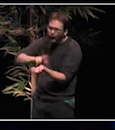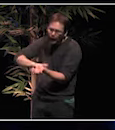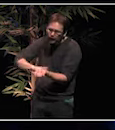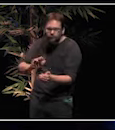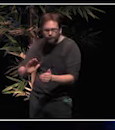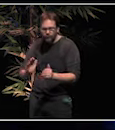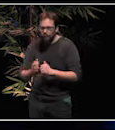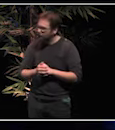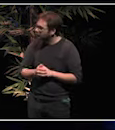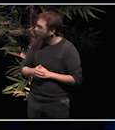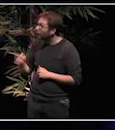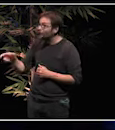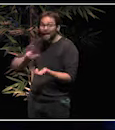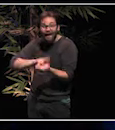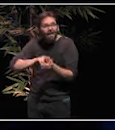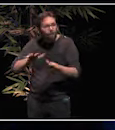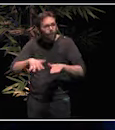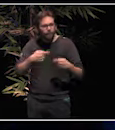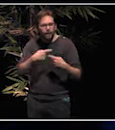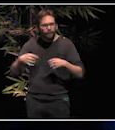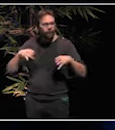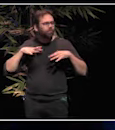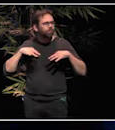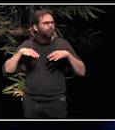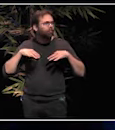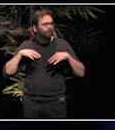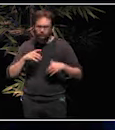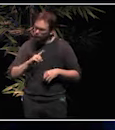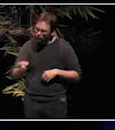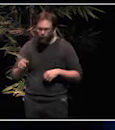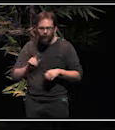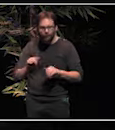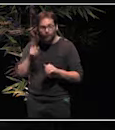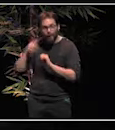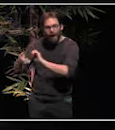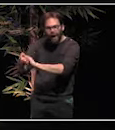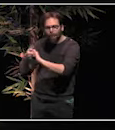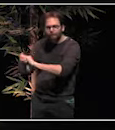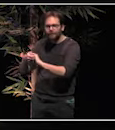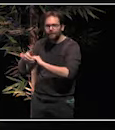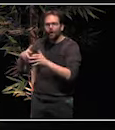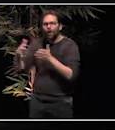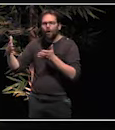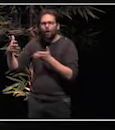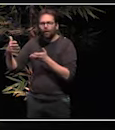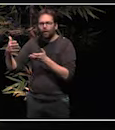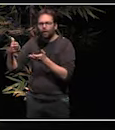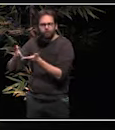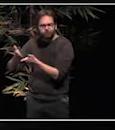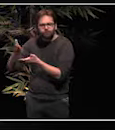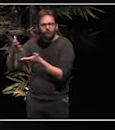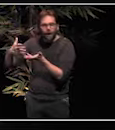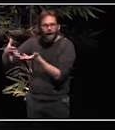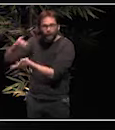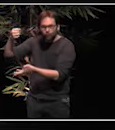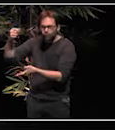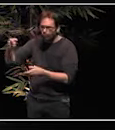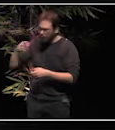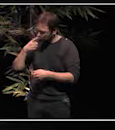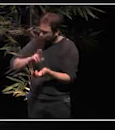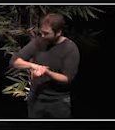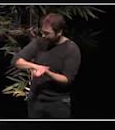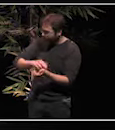ça paraît très lent qu'il ne faut pas se préparer non plus. Quoi. Moi, j'ai des amis qui se sont lancés sur le Grand Raid de La Réunion. Ils savaient quelle est leur vitesse de